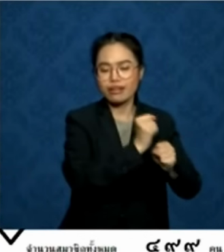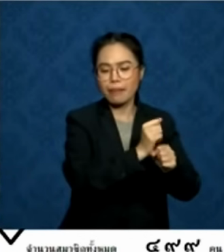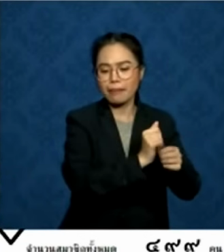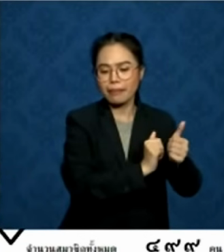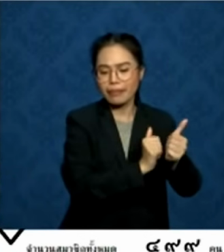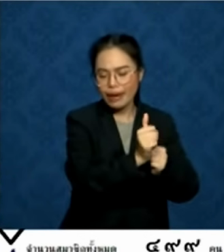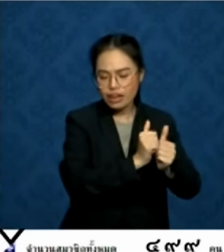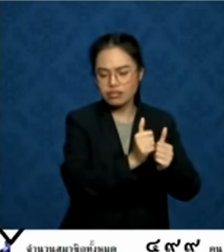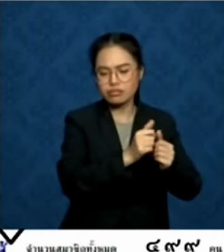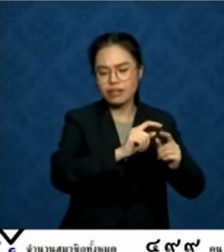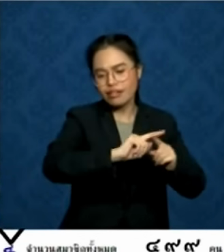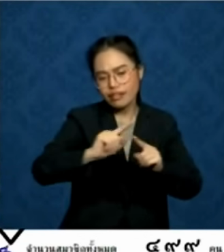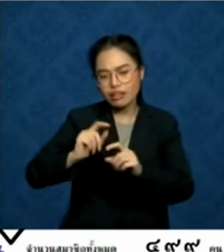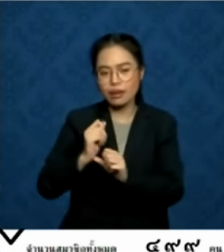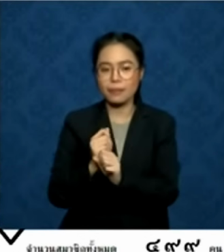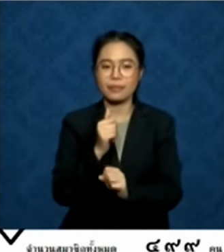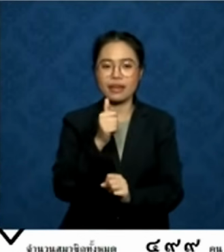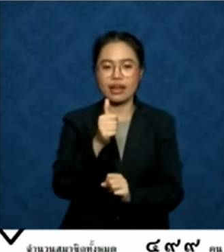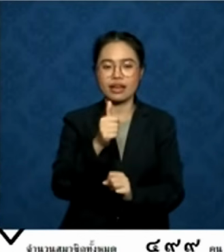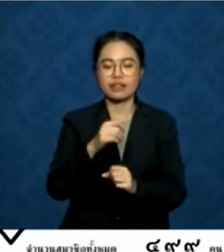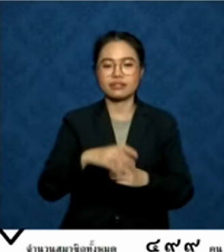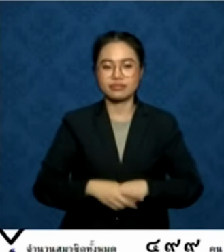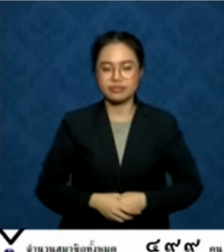ากขึ้น